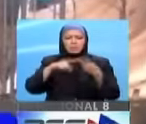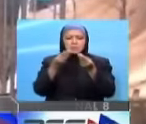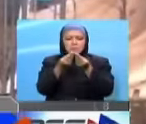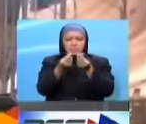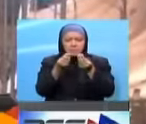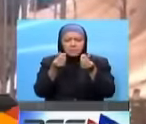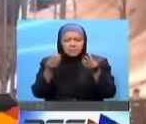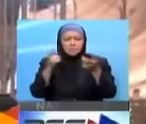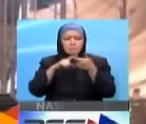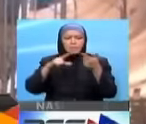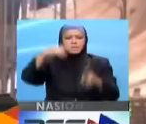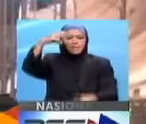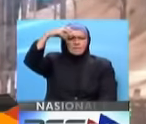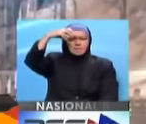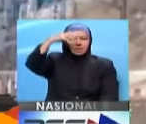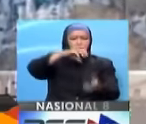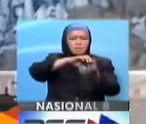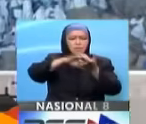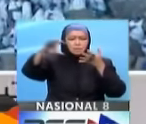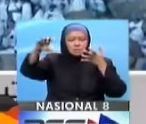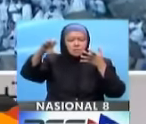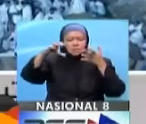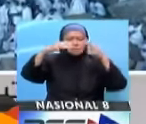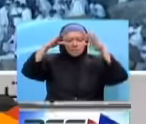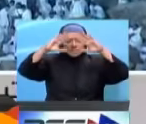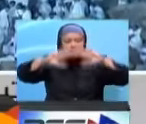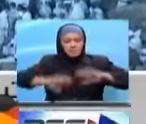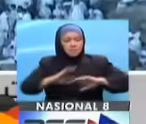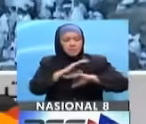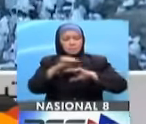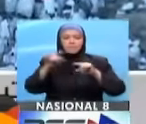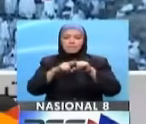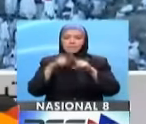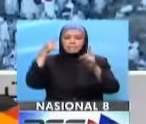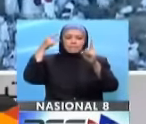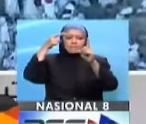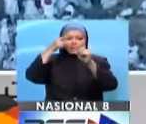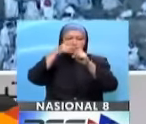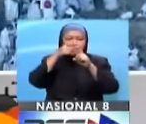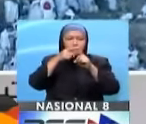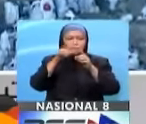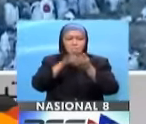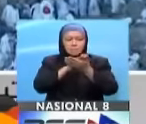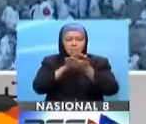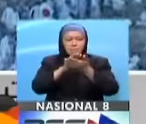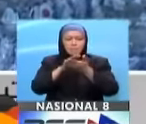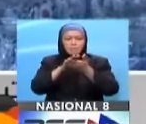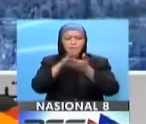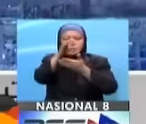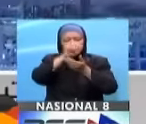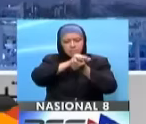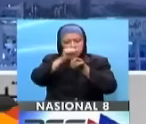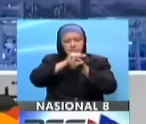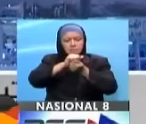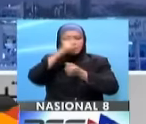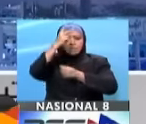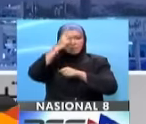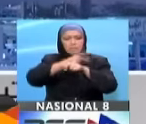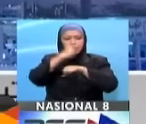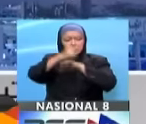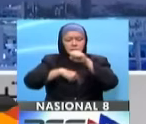ia juga bertujuan sebagai hiasan Kaabah. Kaabah akan dibasuh 2 kali setahun pada bulan Syaban dan